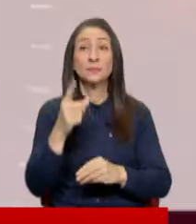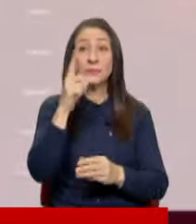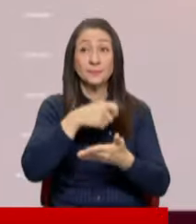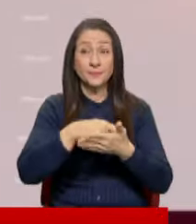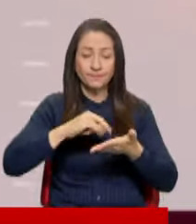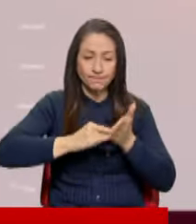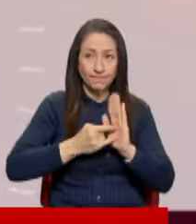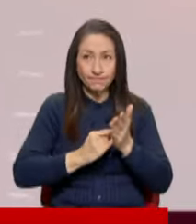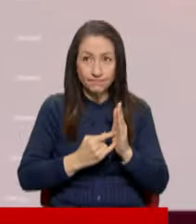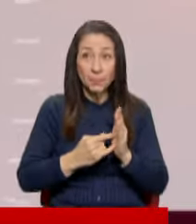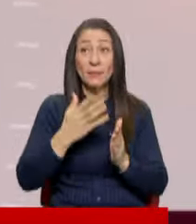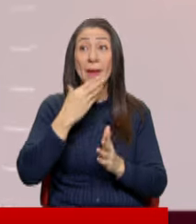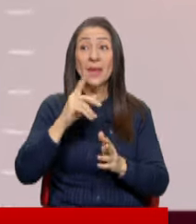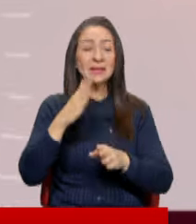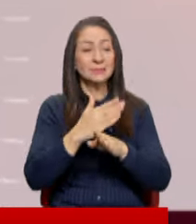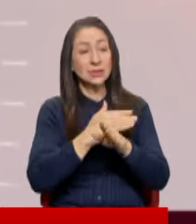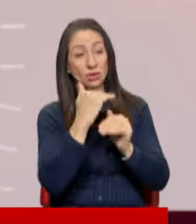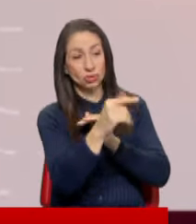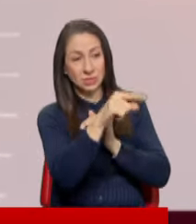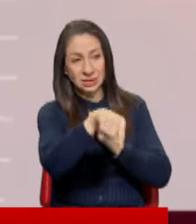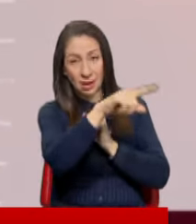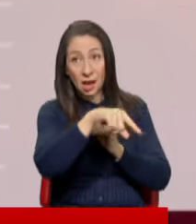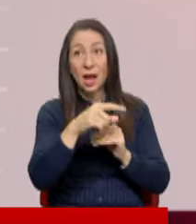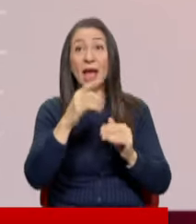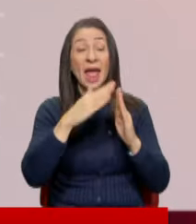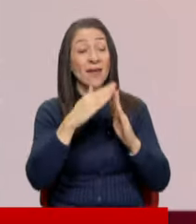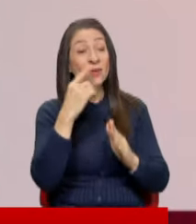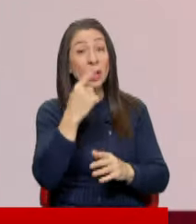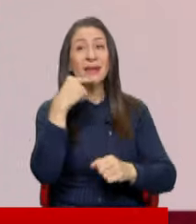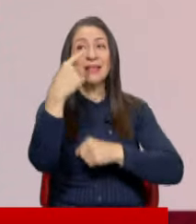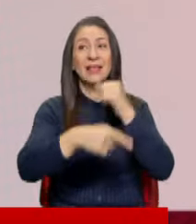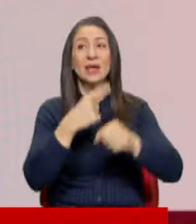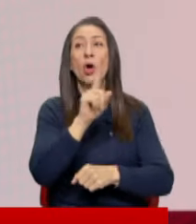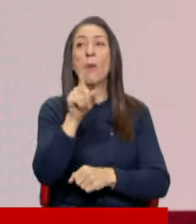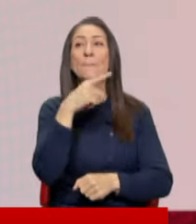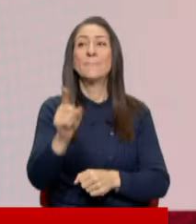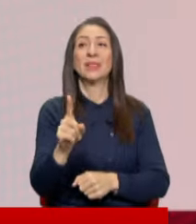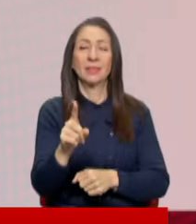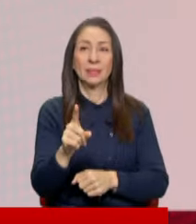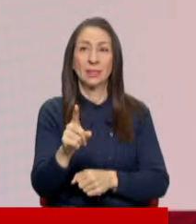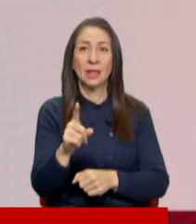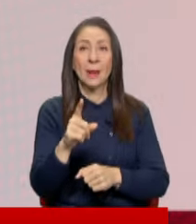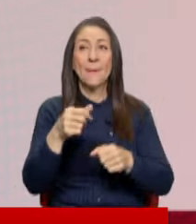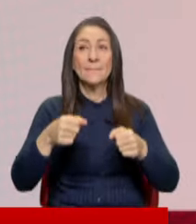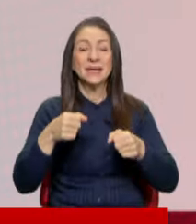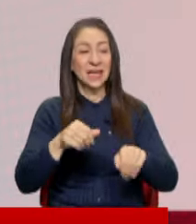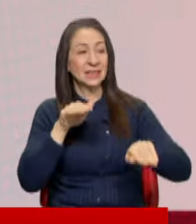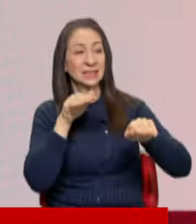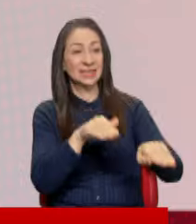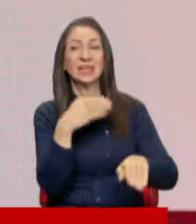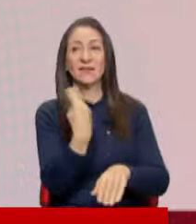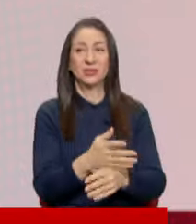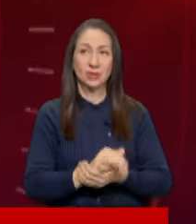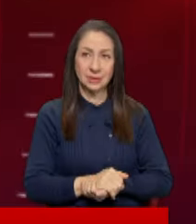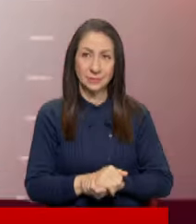maaşla geçinen emekli vatandaşımıza hane başına yıllık 10.000 pazar desteği